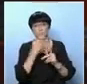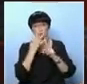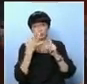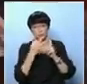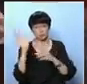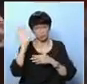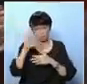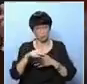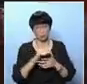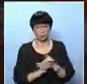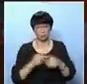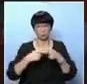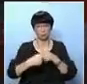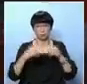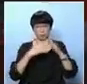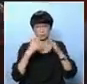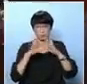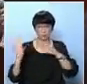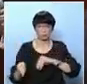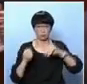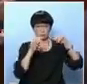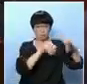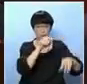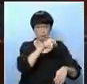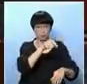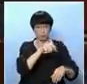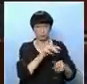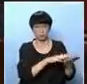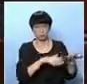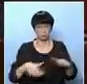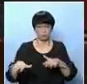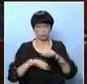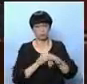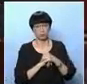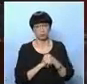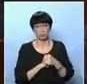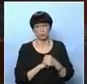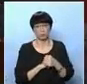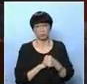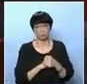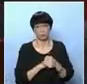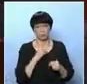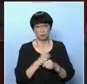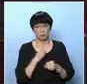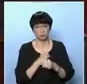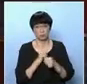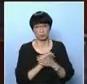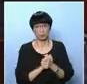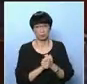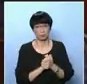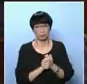至第一个家庭搬去海中央，在水中央做呢一个咁嘅